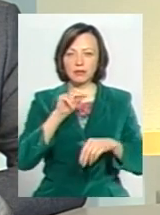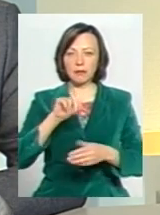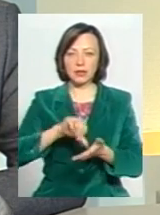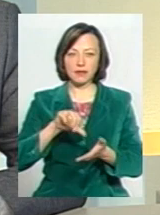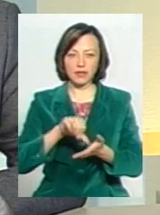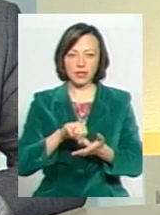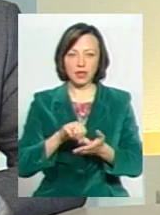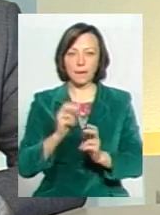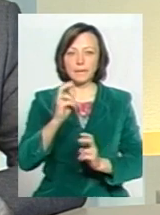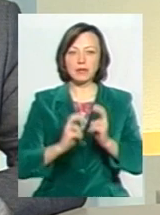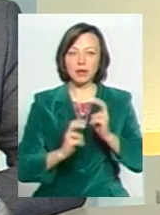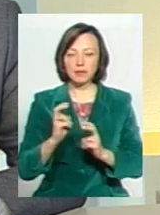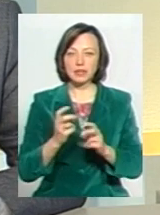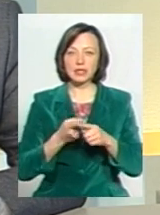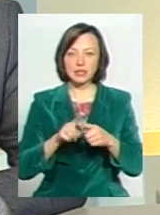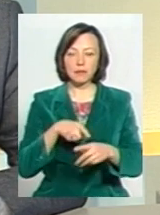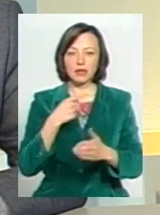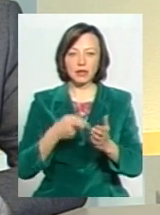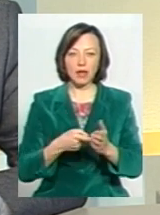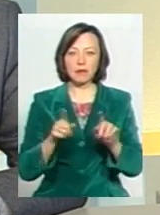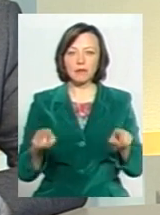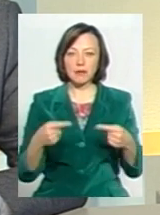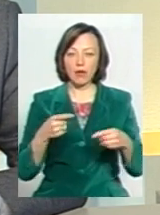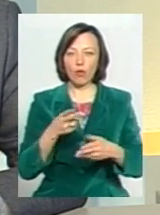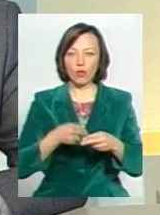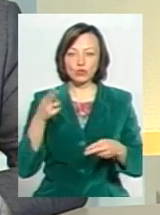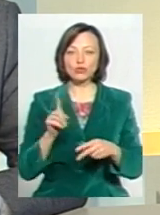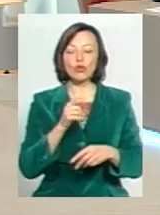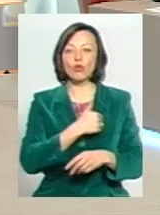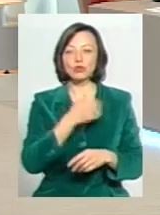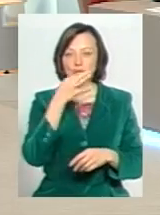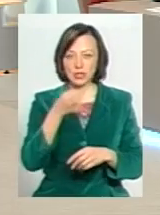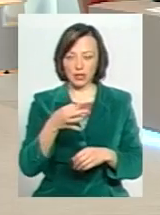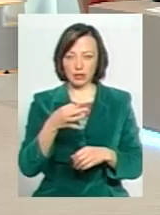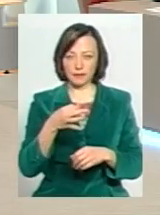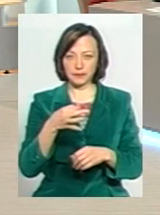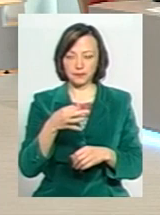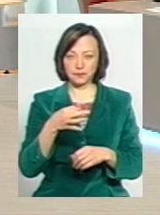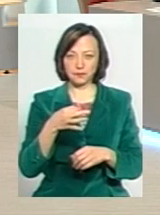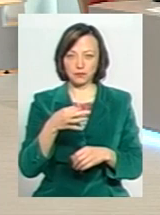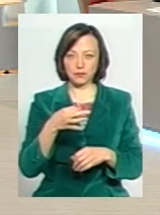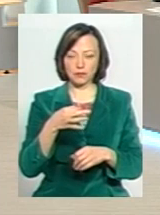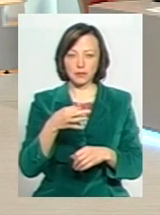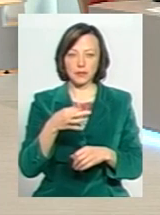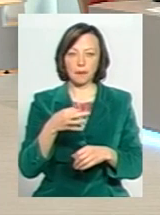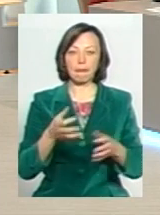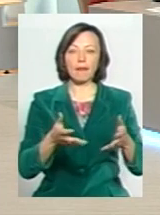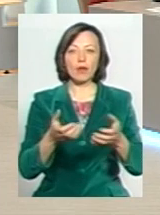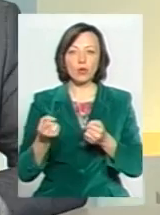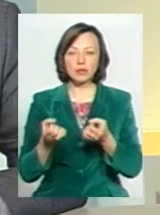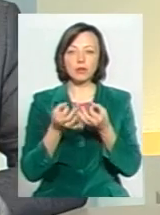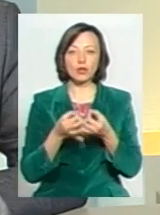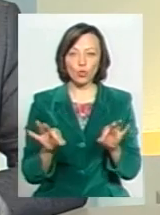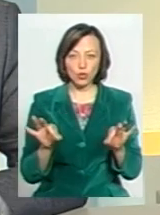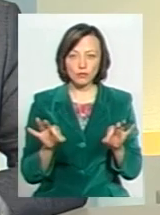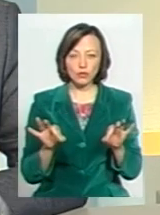представники підприємств, де це питання піднімалося остро. Що хочу я сказати по цьому питанню? Отримання